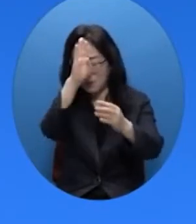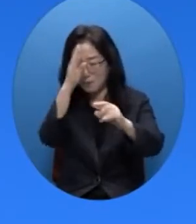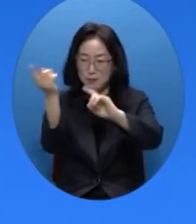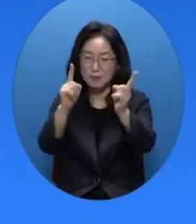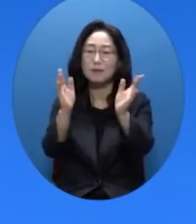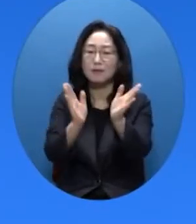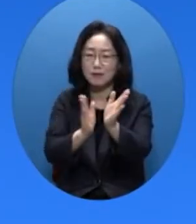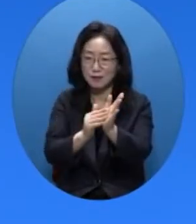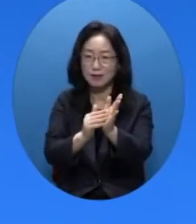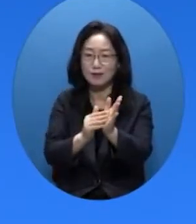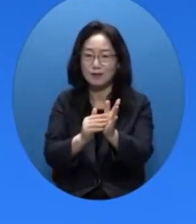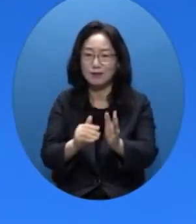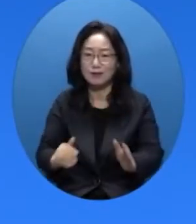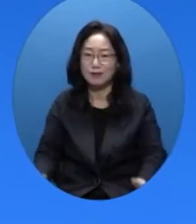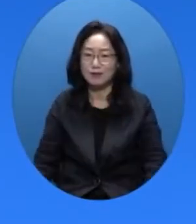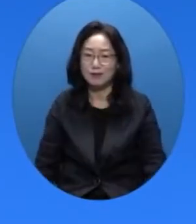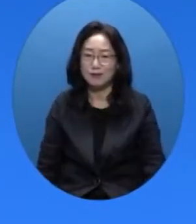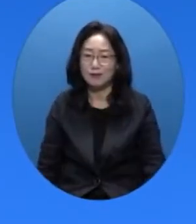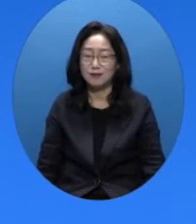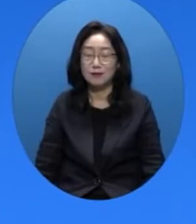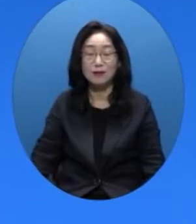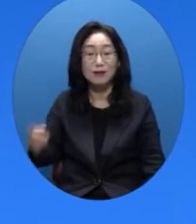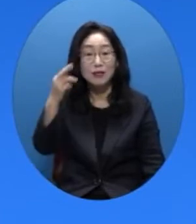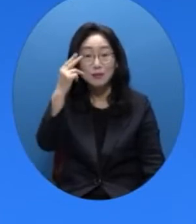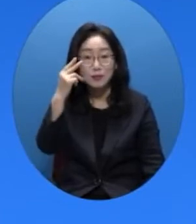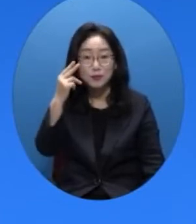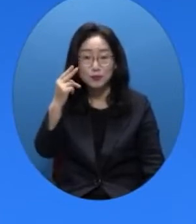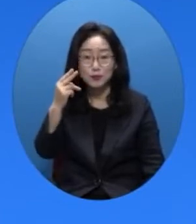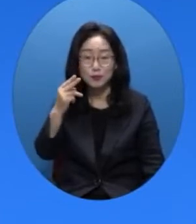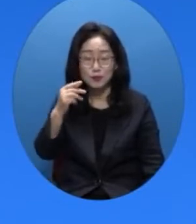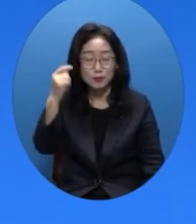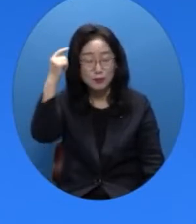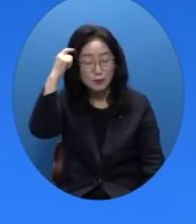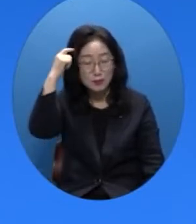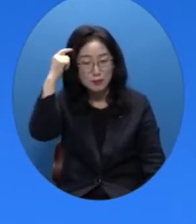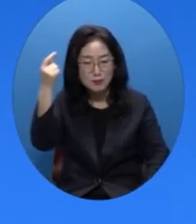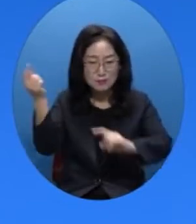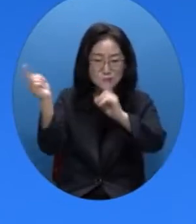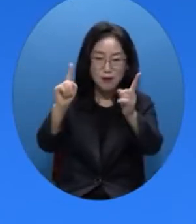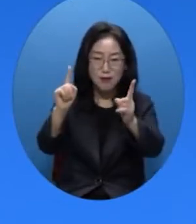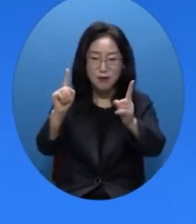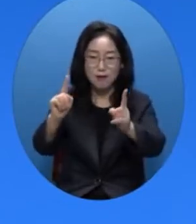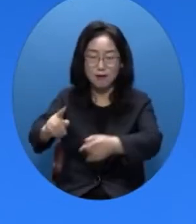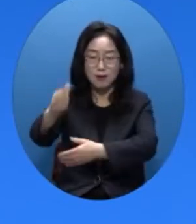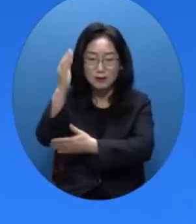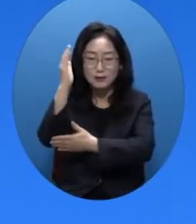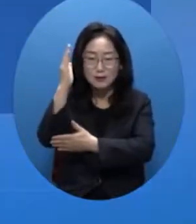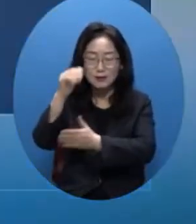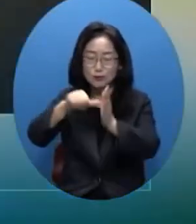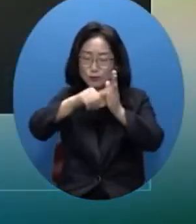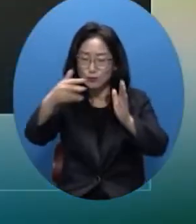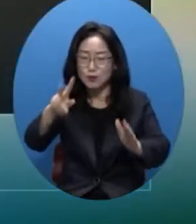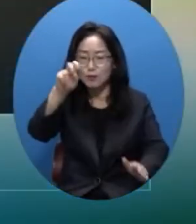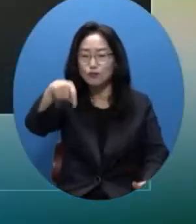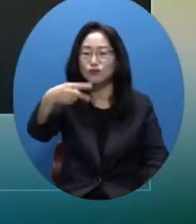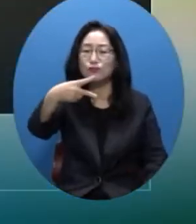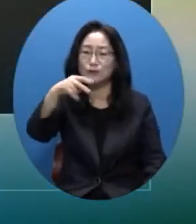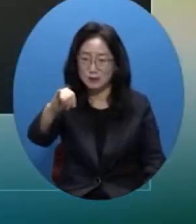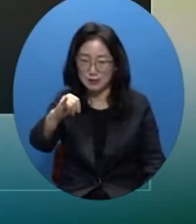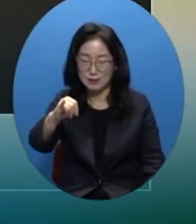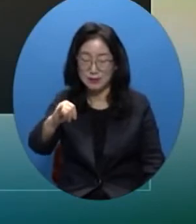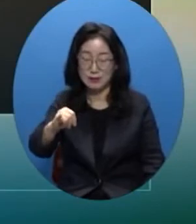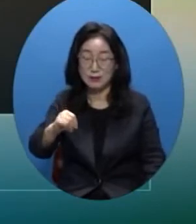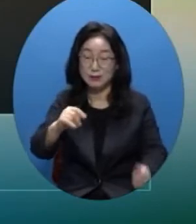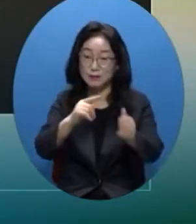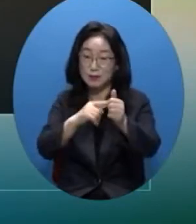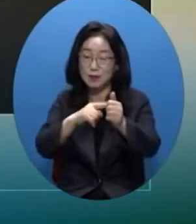것입니다 미국의 대각성 넣을 또한 위대한 붕산 부디 가 마태복음 5장 심 조